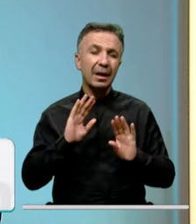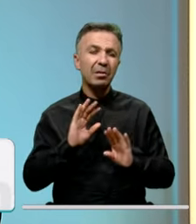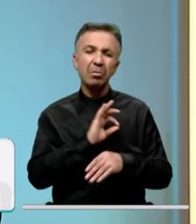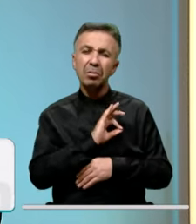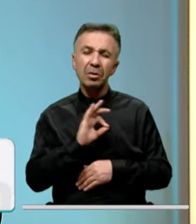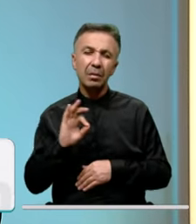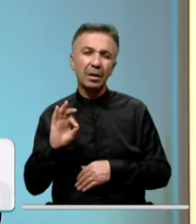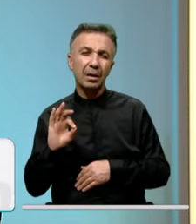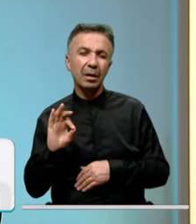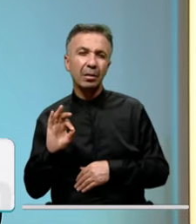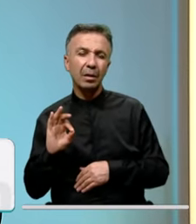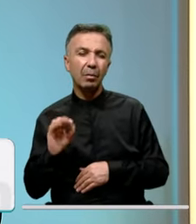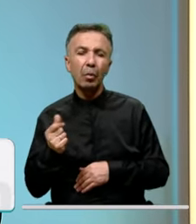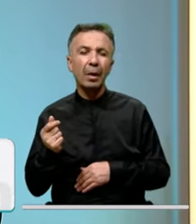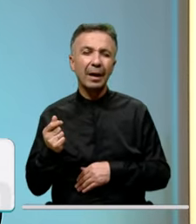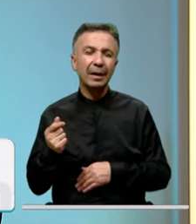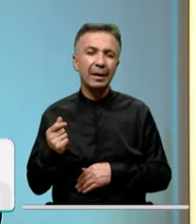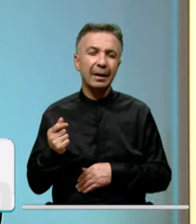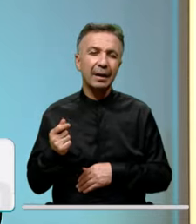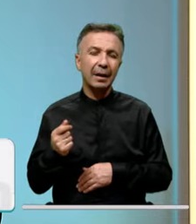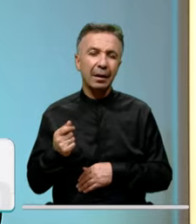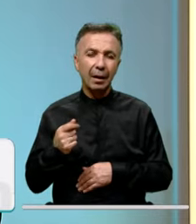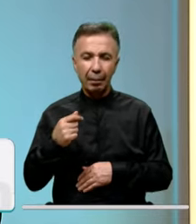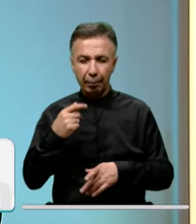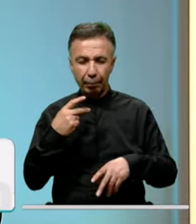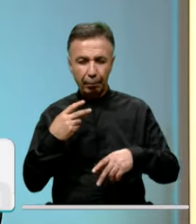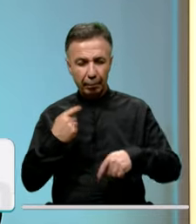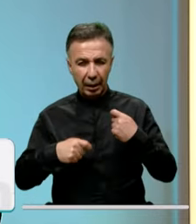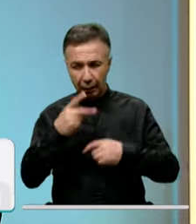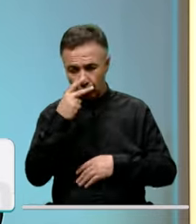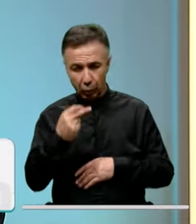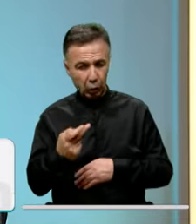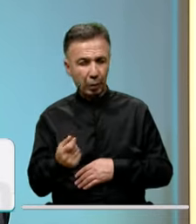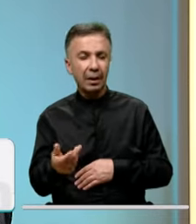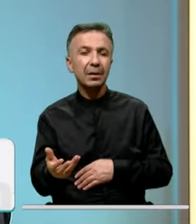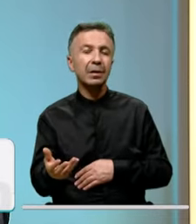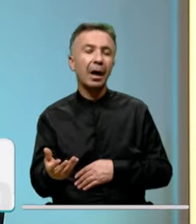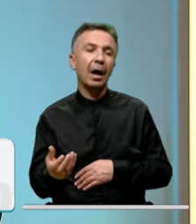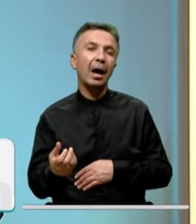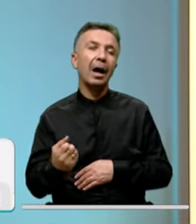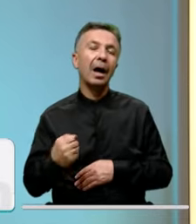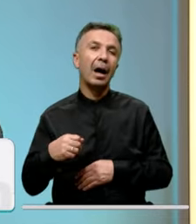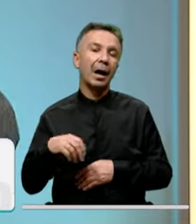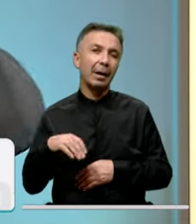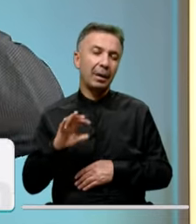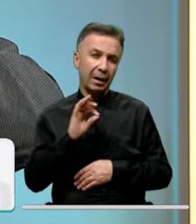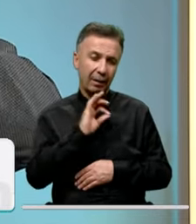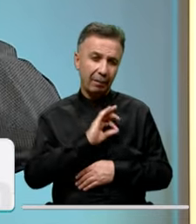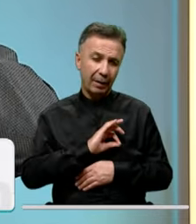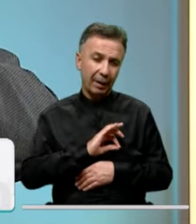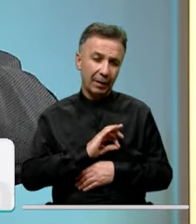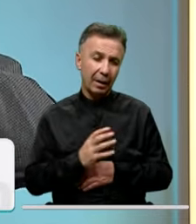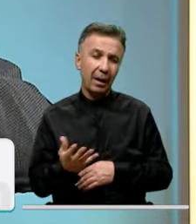usulde bunu kesenize koyup, cüzdanınıza koyup bundan bir şekilde dolaylı olarak da menfaati